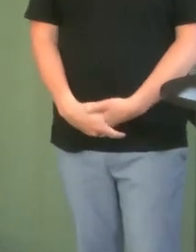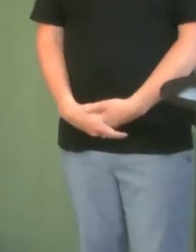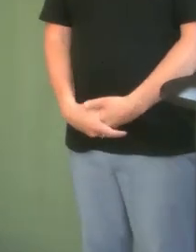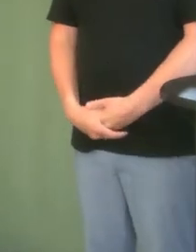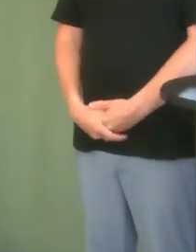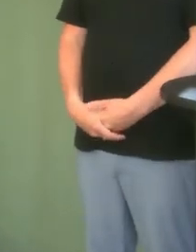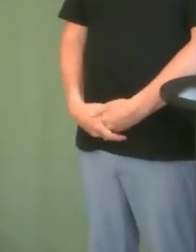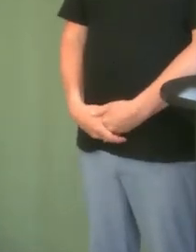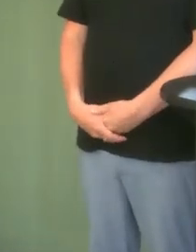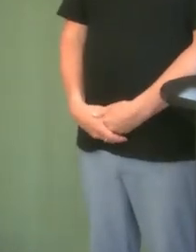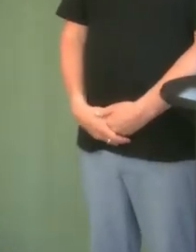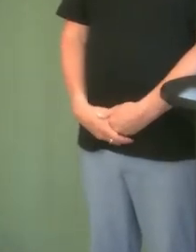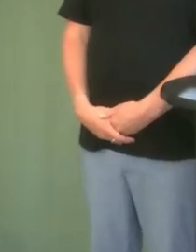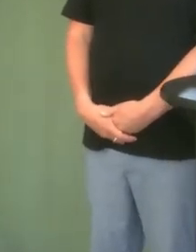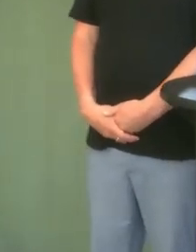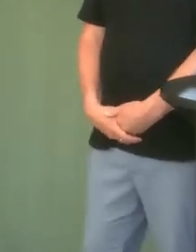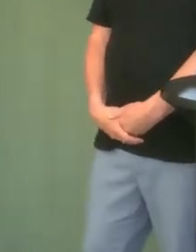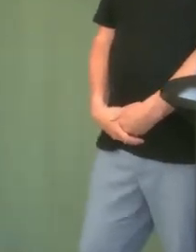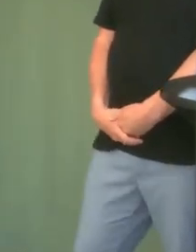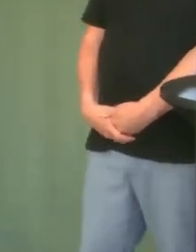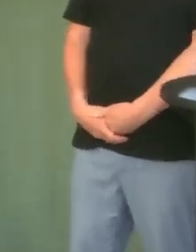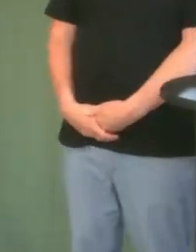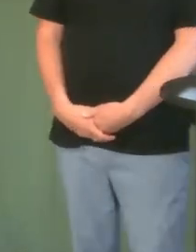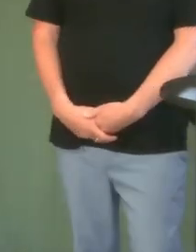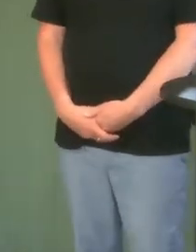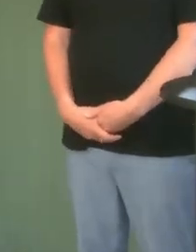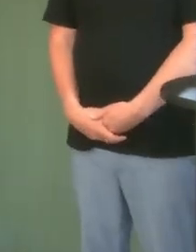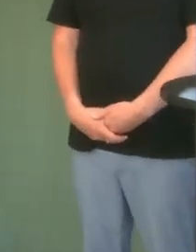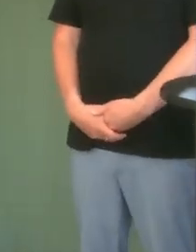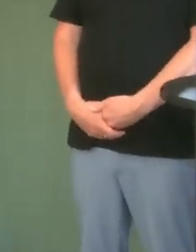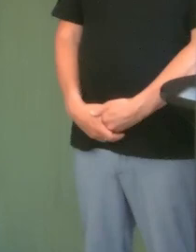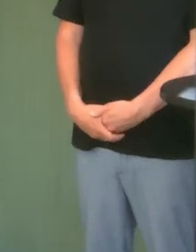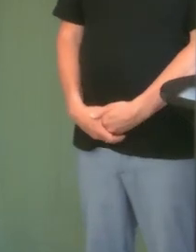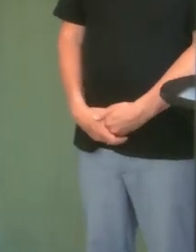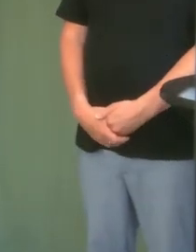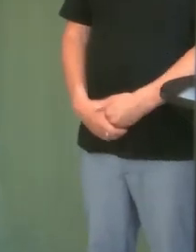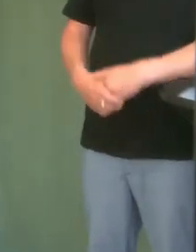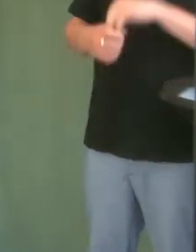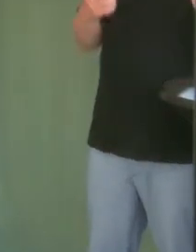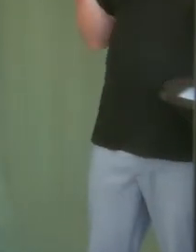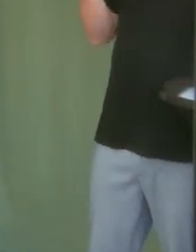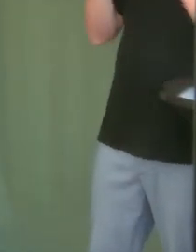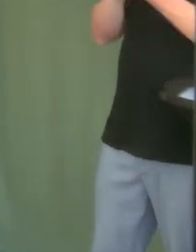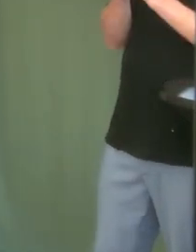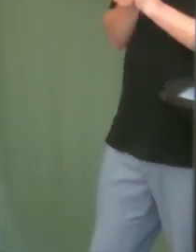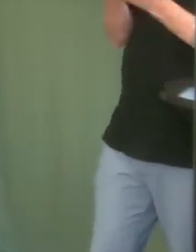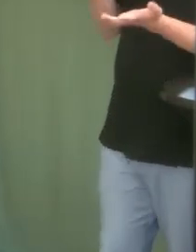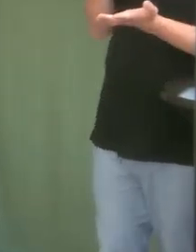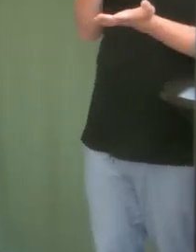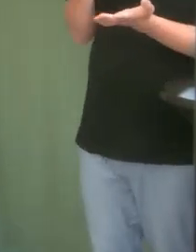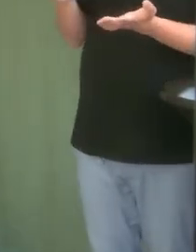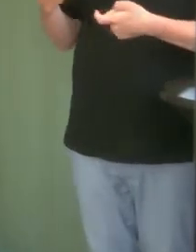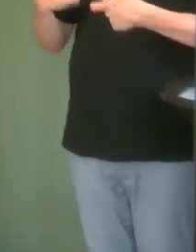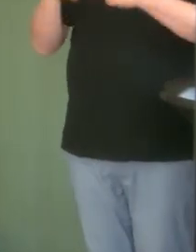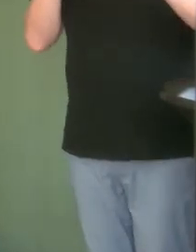hur ser ni på upphovsrättens roll för forskning och innovation? Och då tänker både, kan börja ganska